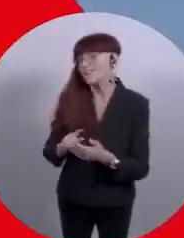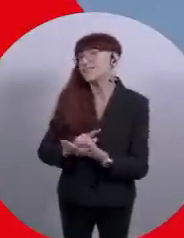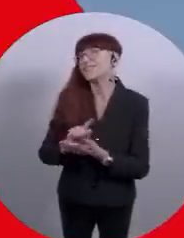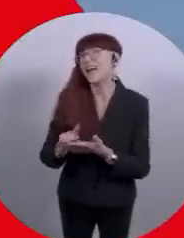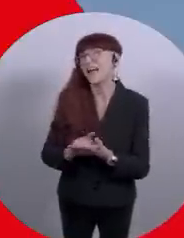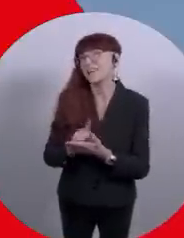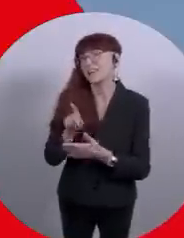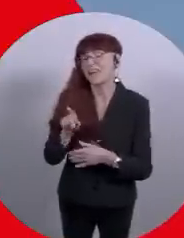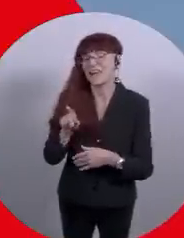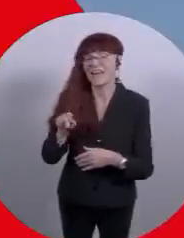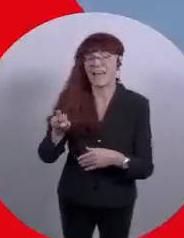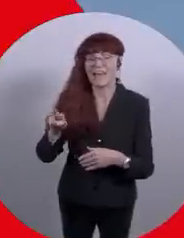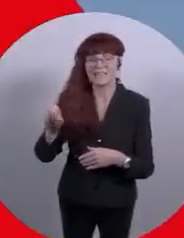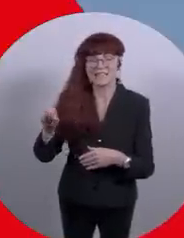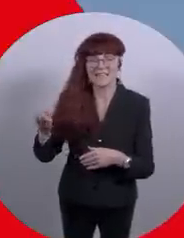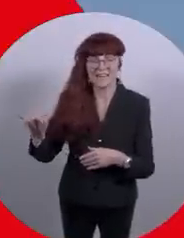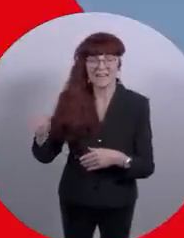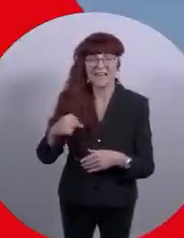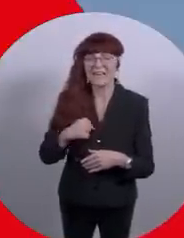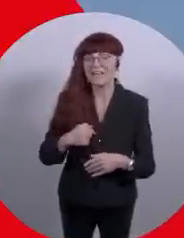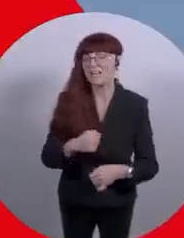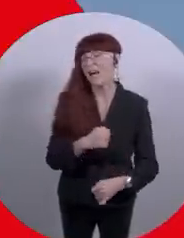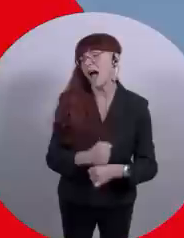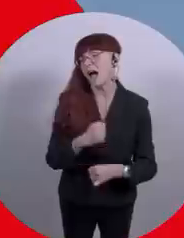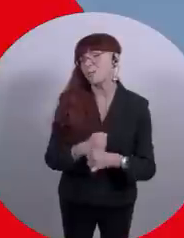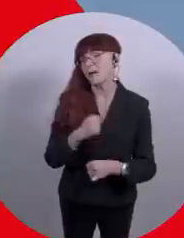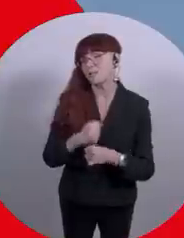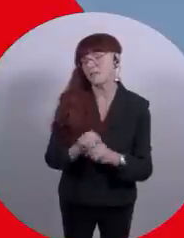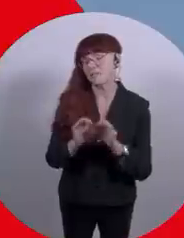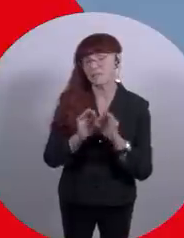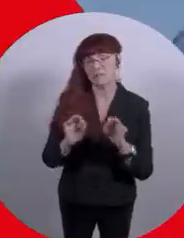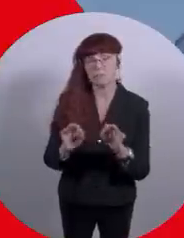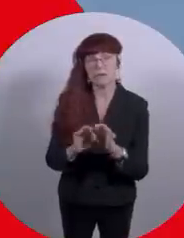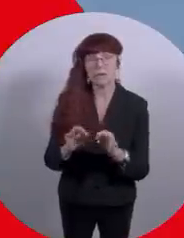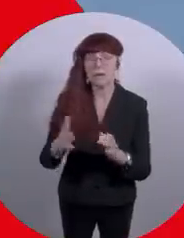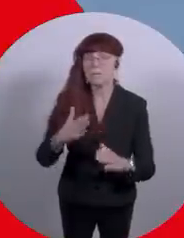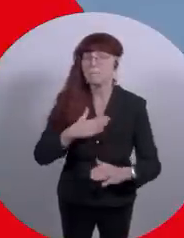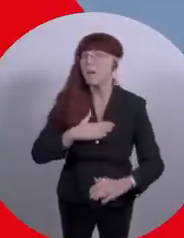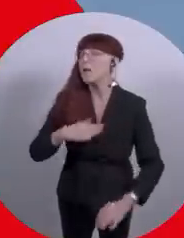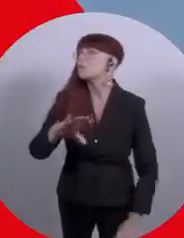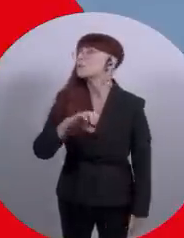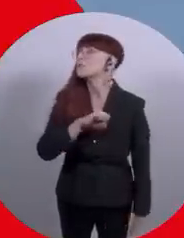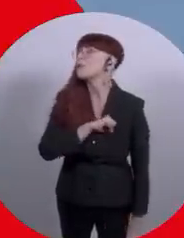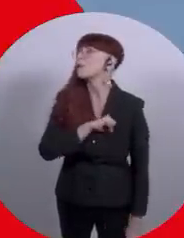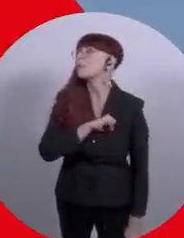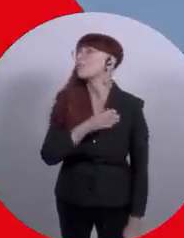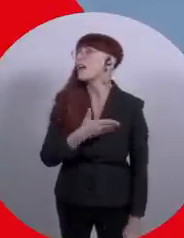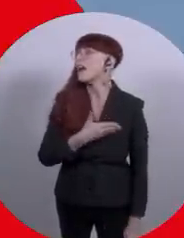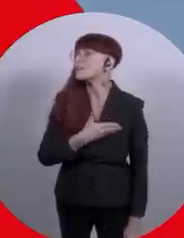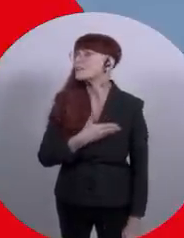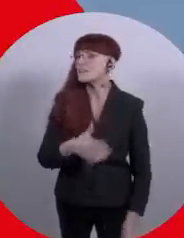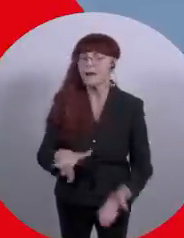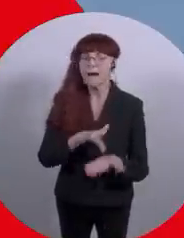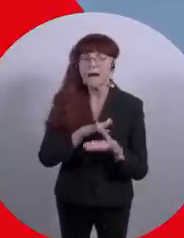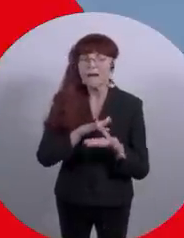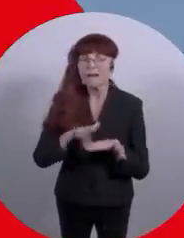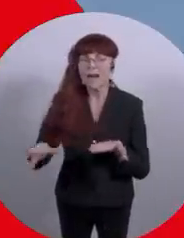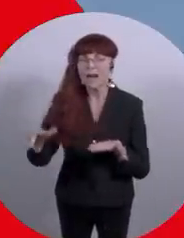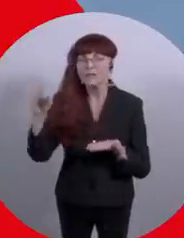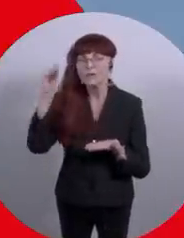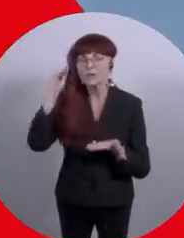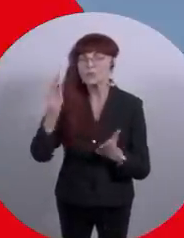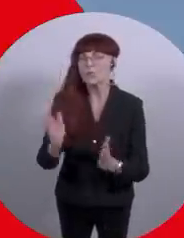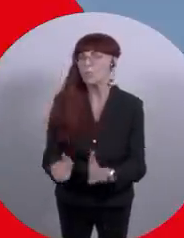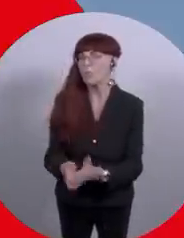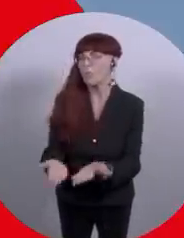aus Kindern erarbeiterinnen Familie habe ich da vor profitiert dass ich ein gratis Schulbuch erhalten habe